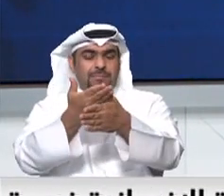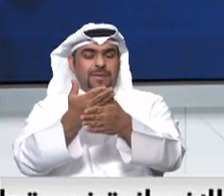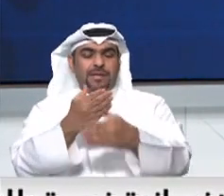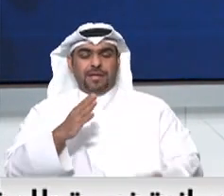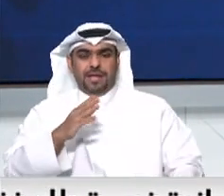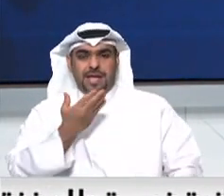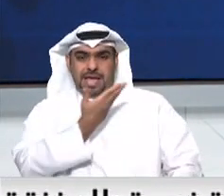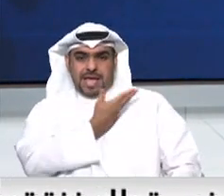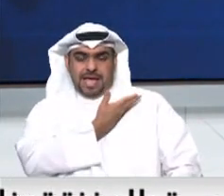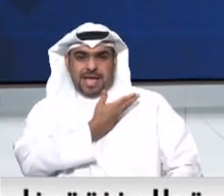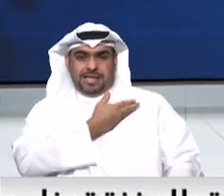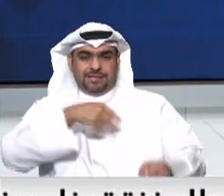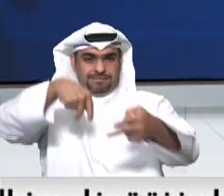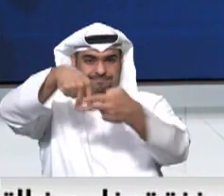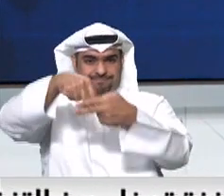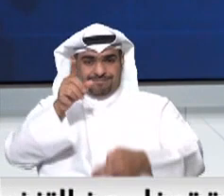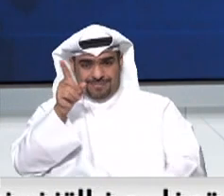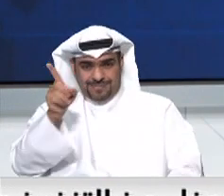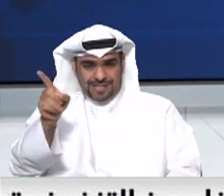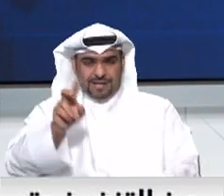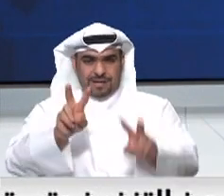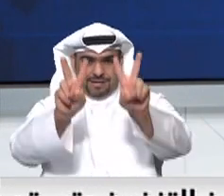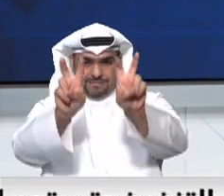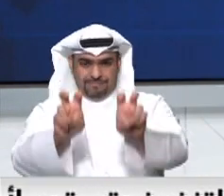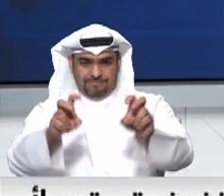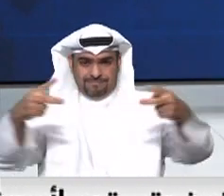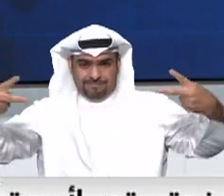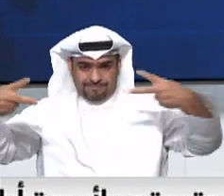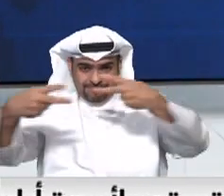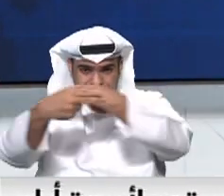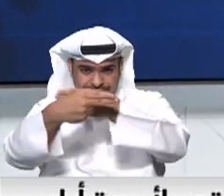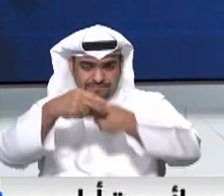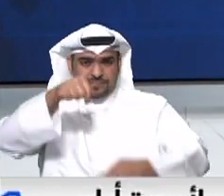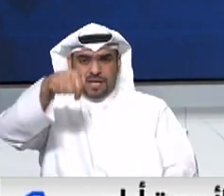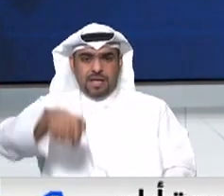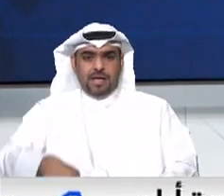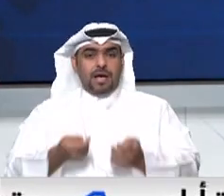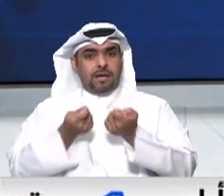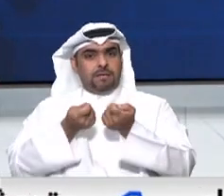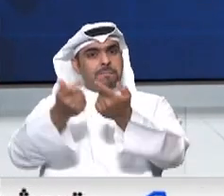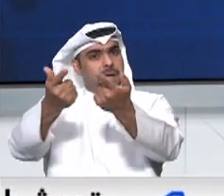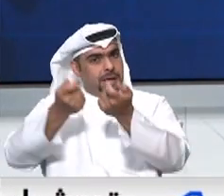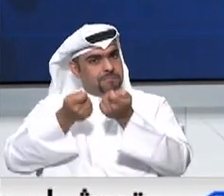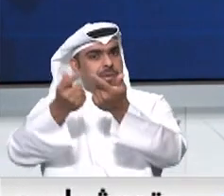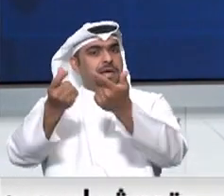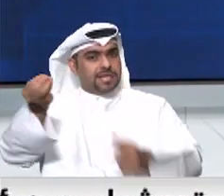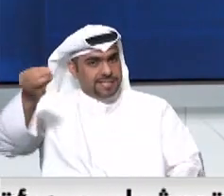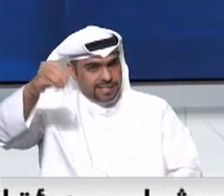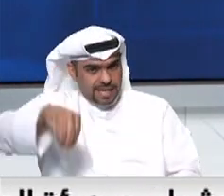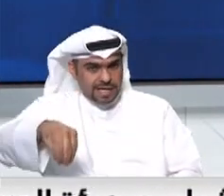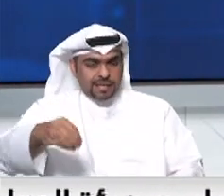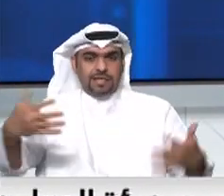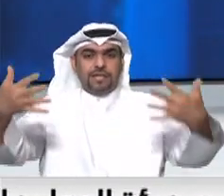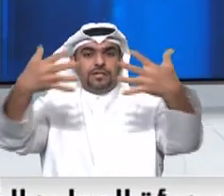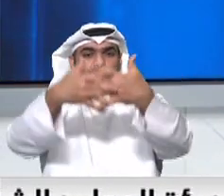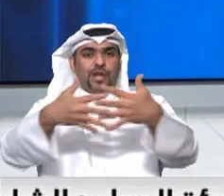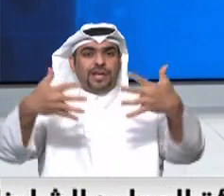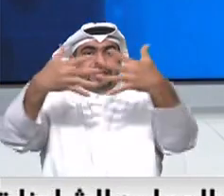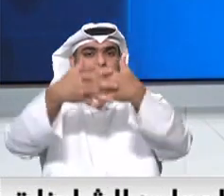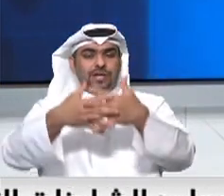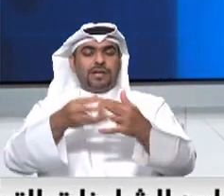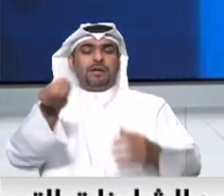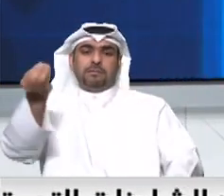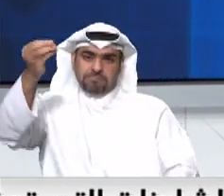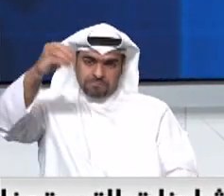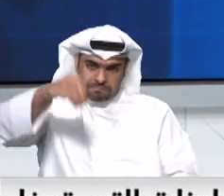أثر إيجابي نحو زيادة السيولة عند التداول، فشهدت عدة قطاعات ارتفاعا من بينها